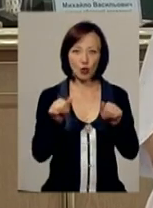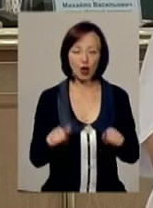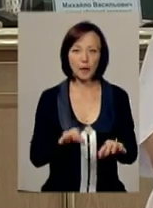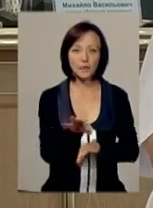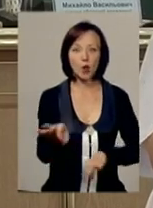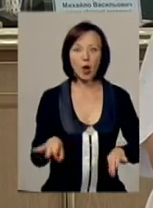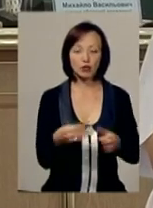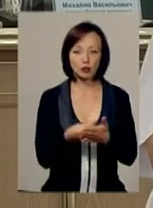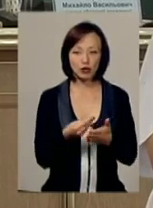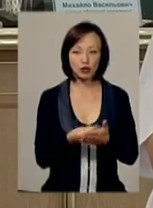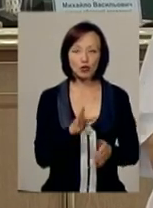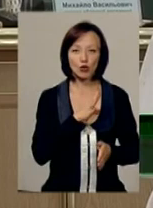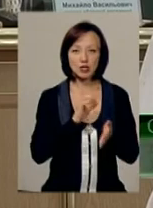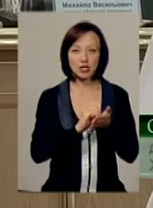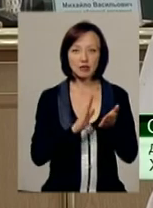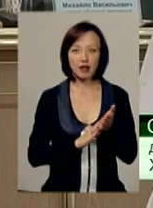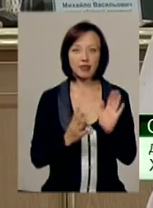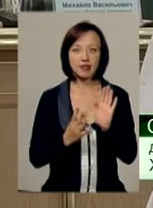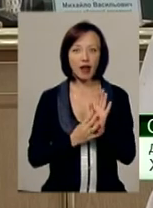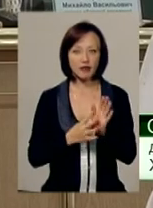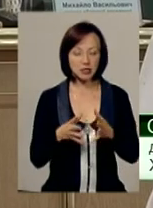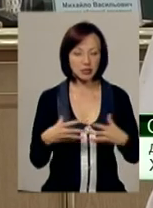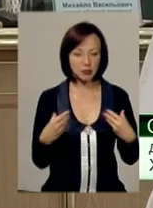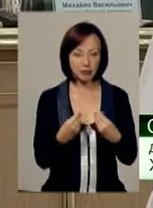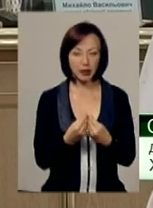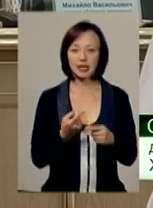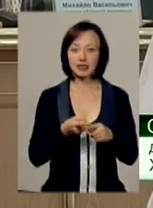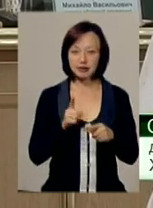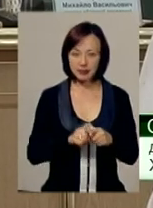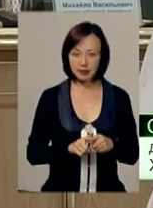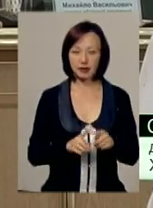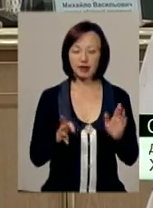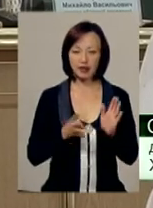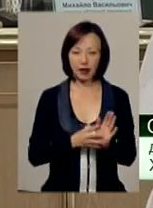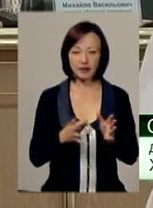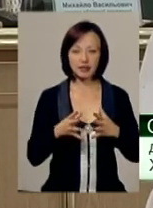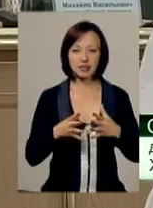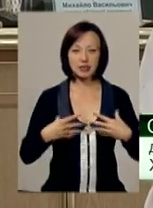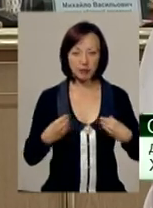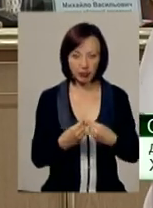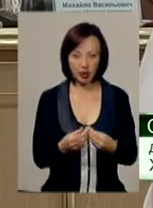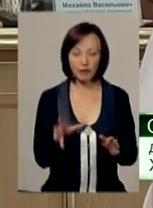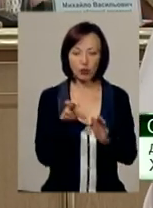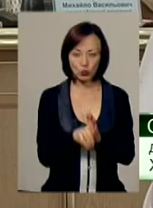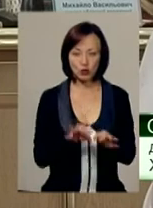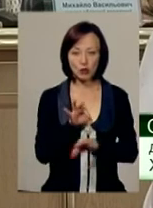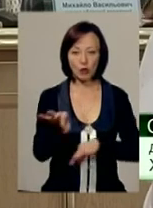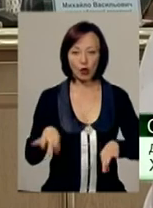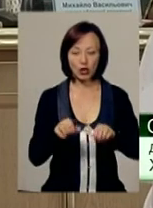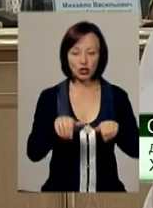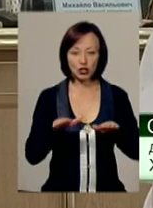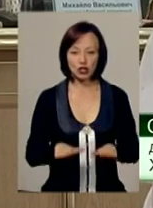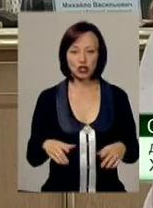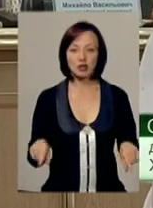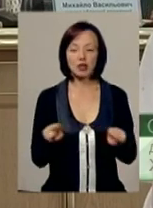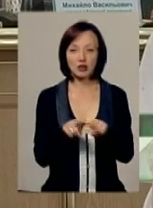бюджету було зареєстровано тільки 9 сімей. Ці 9 сімей включені в проєкт рішення. Також